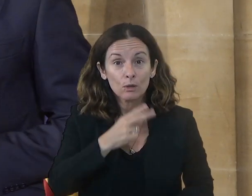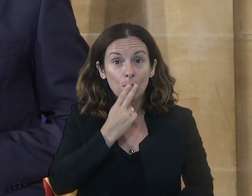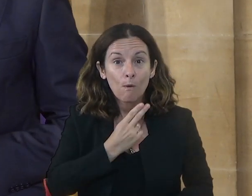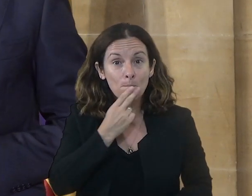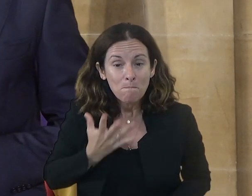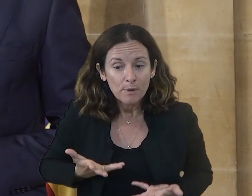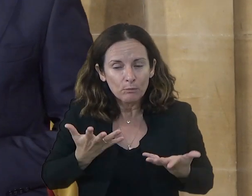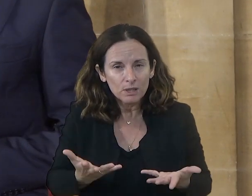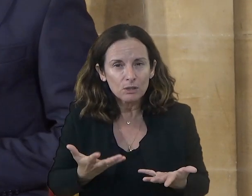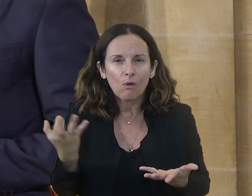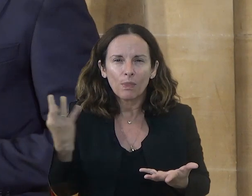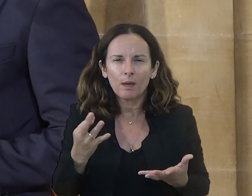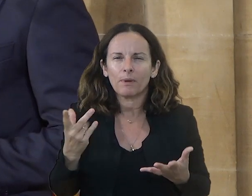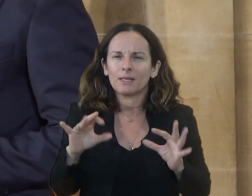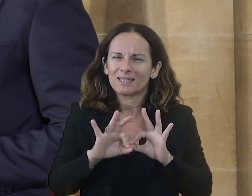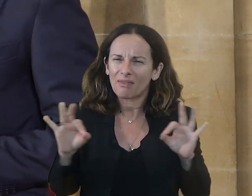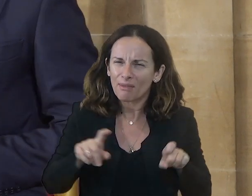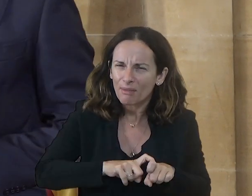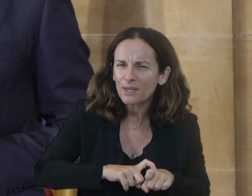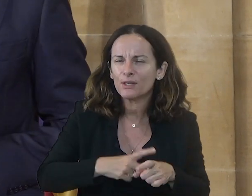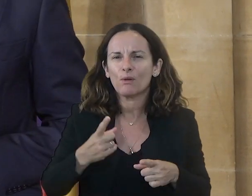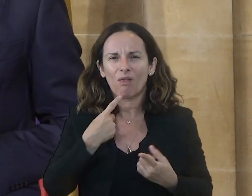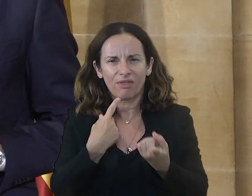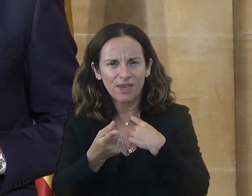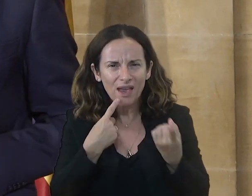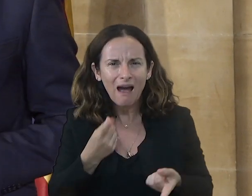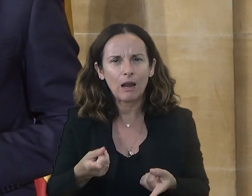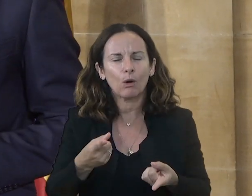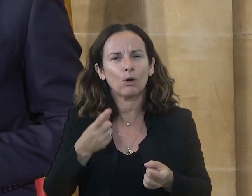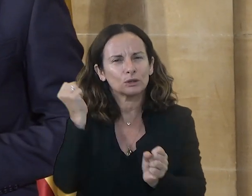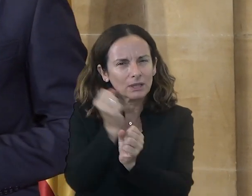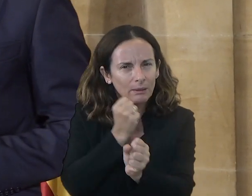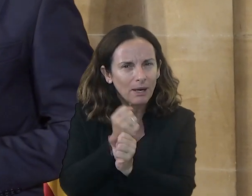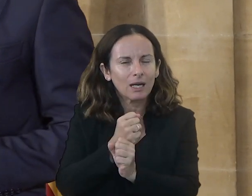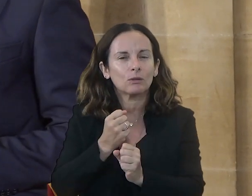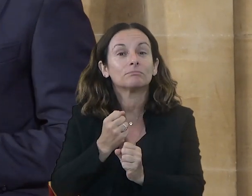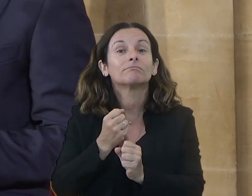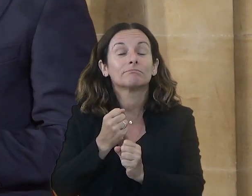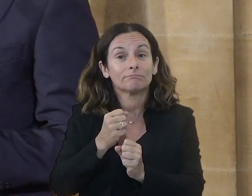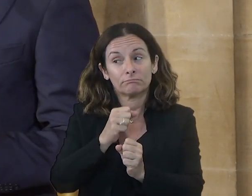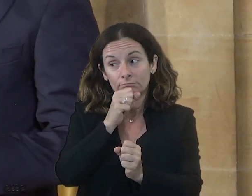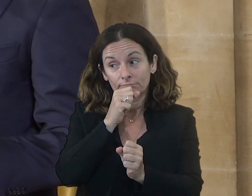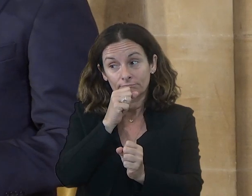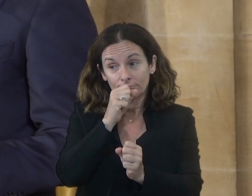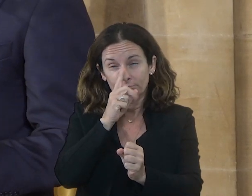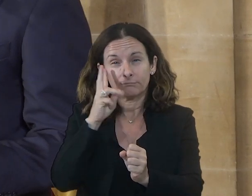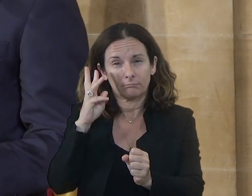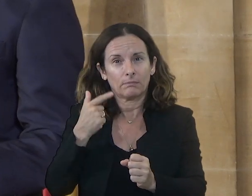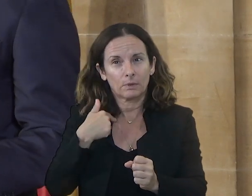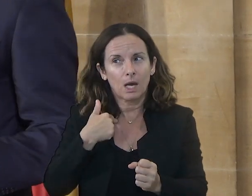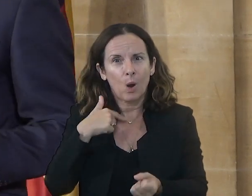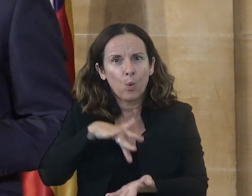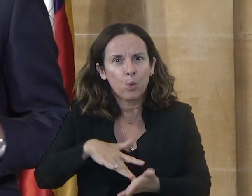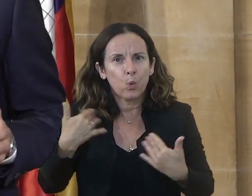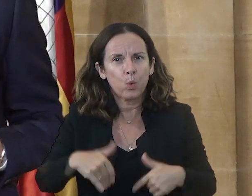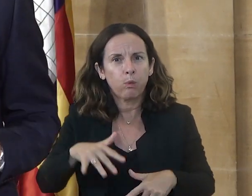respecte a la paraula donada, humilitat, diàleg, honradesa i perseverança. En els darrers